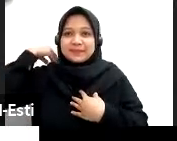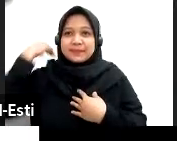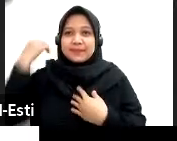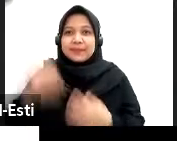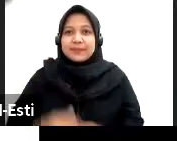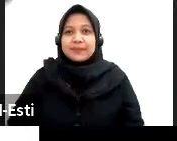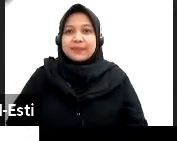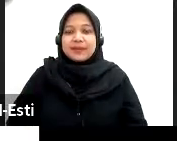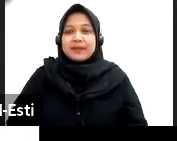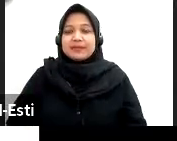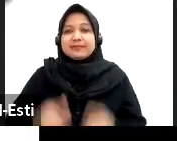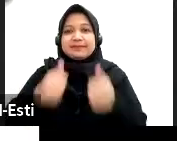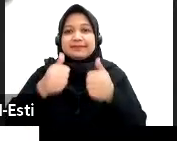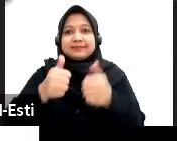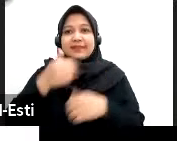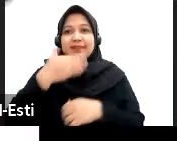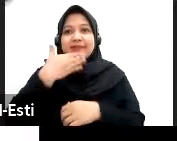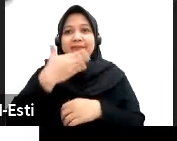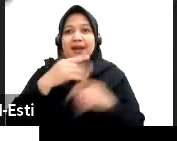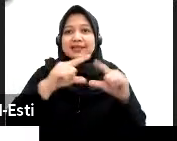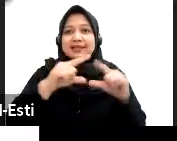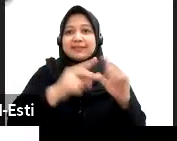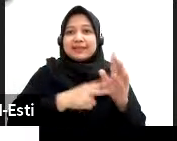Terima kasih Mas Anto